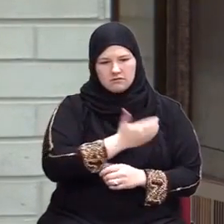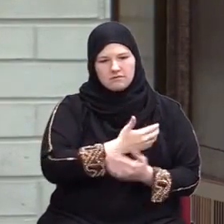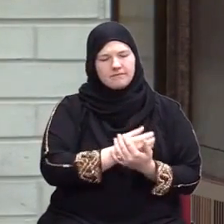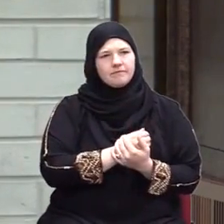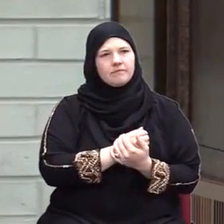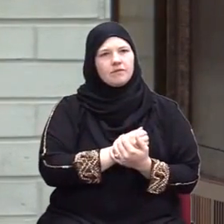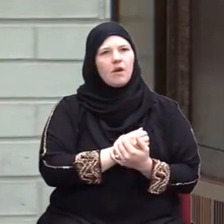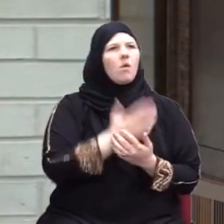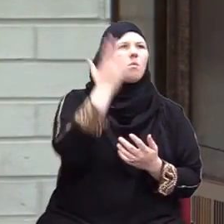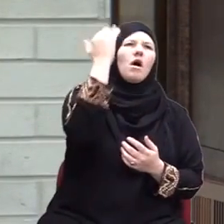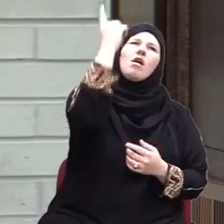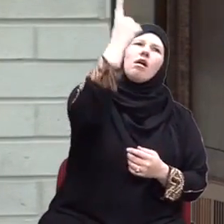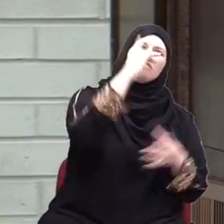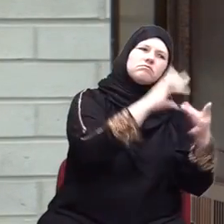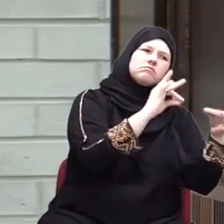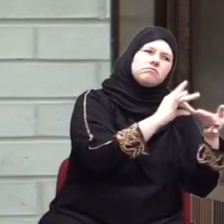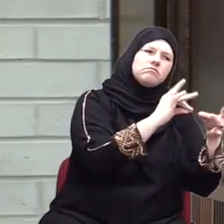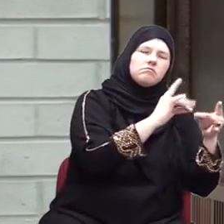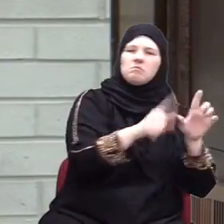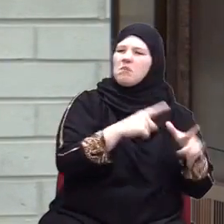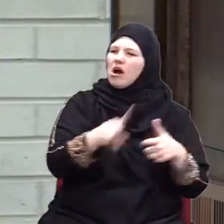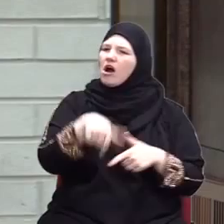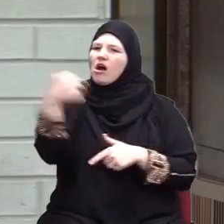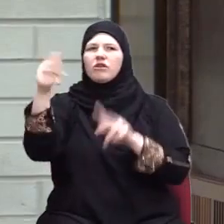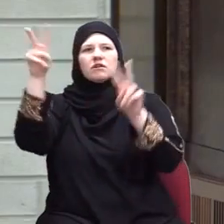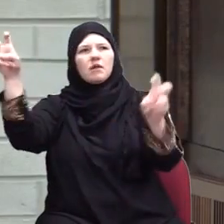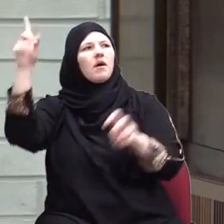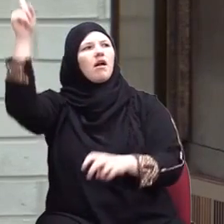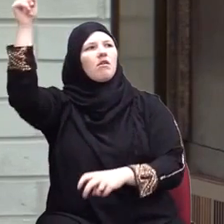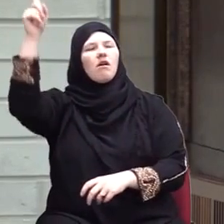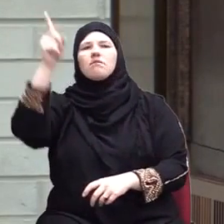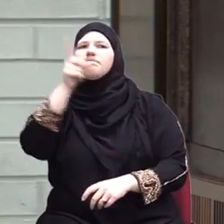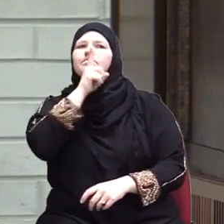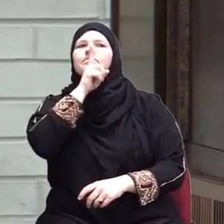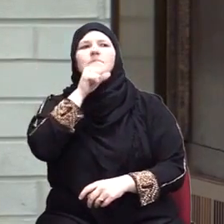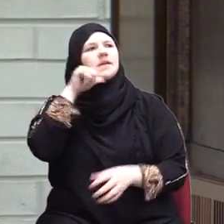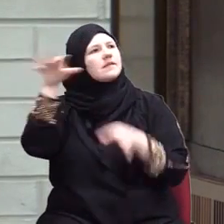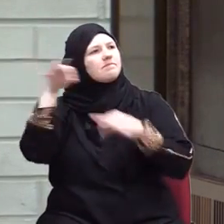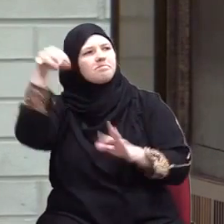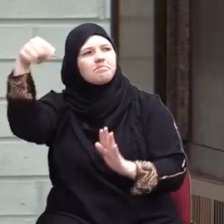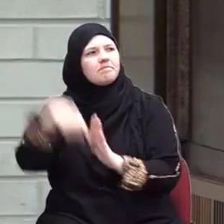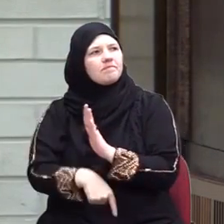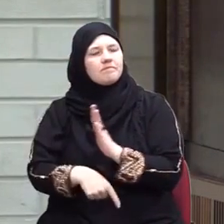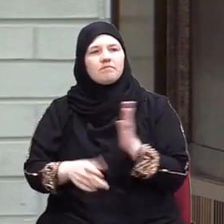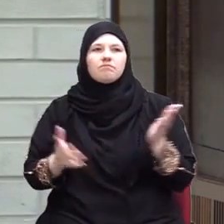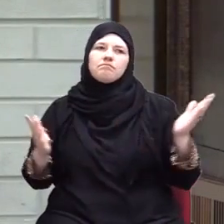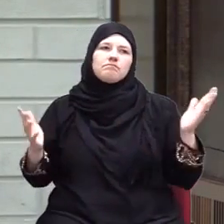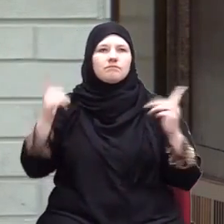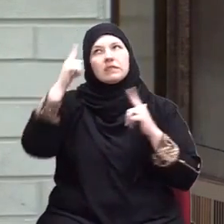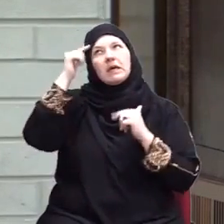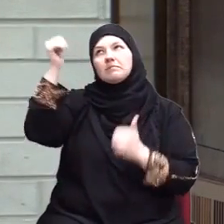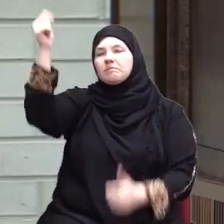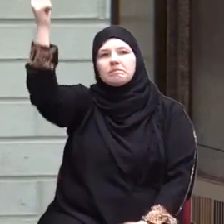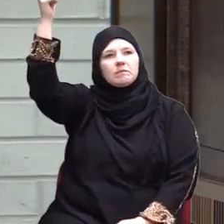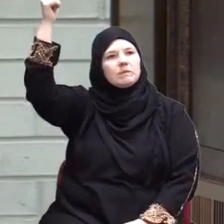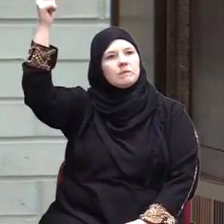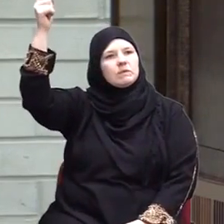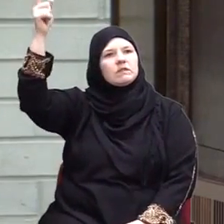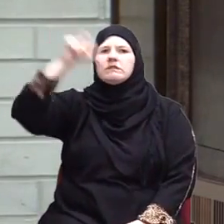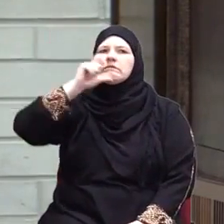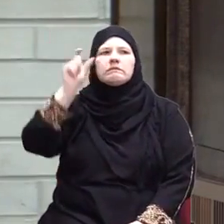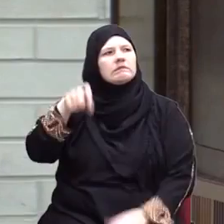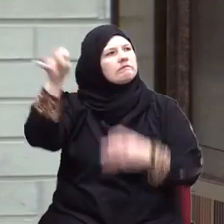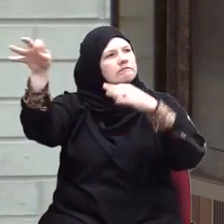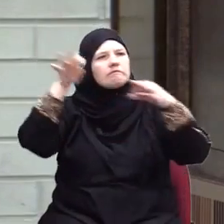Allah doesn't say that? Allah saying, فَلَا تَضْرِبُوا لِلَّهِ الْأَمْثَالِ. Why?